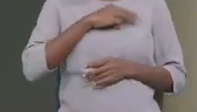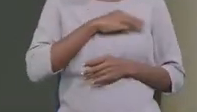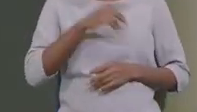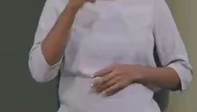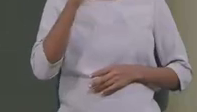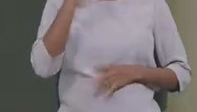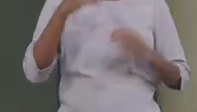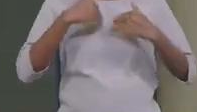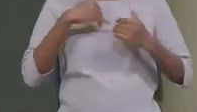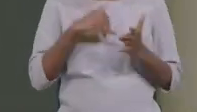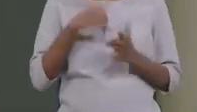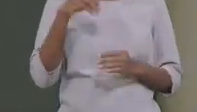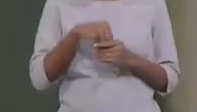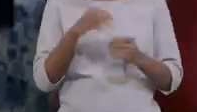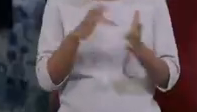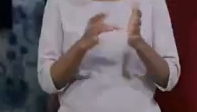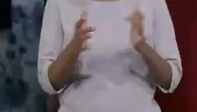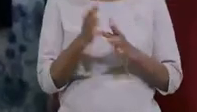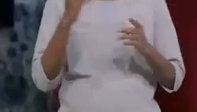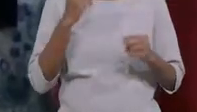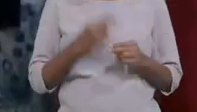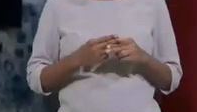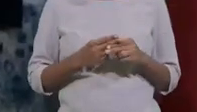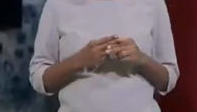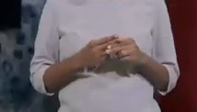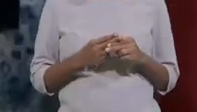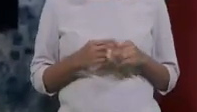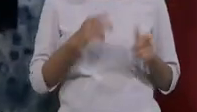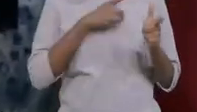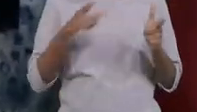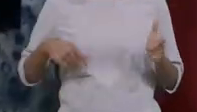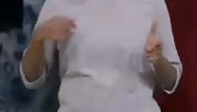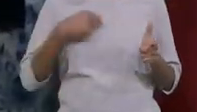le ministère, tu l'auras au nom de Jésus.